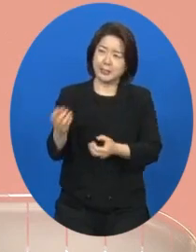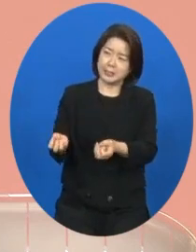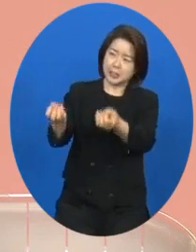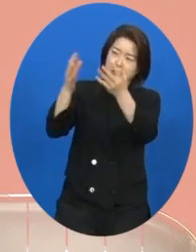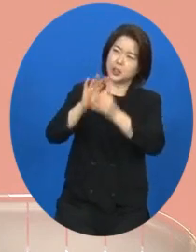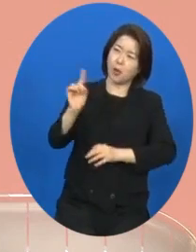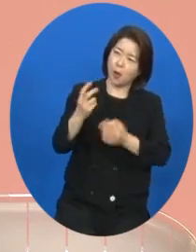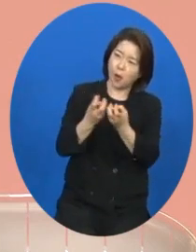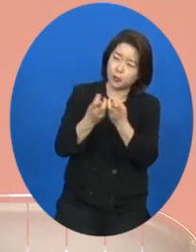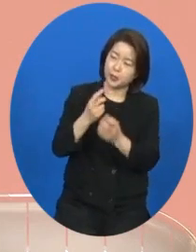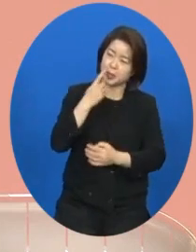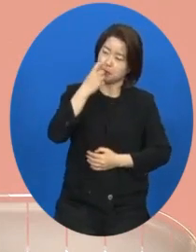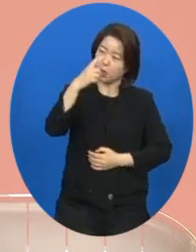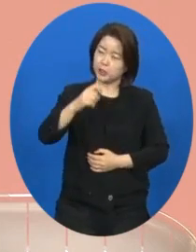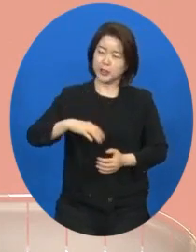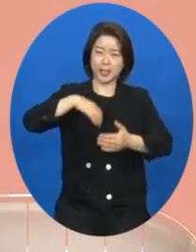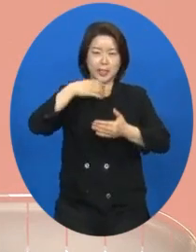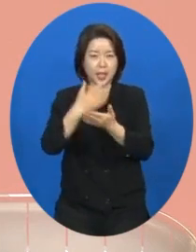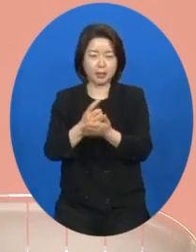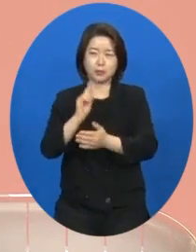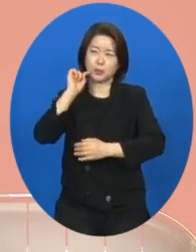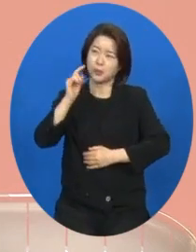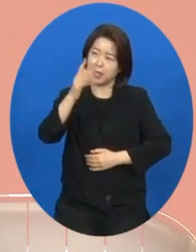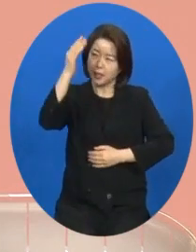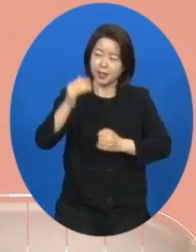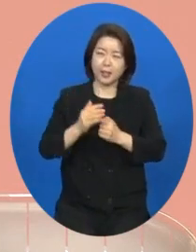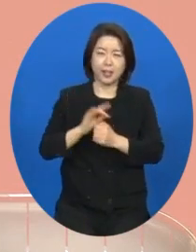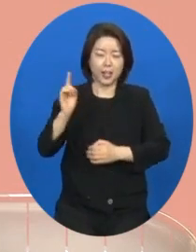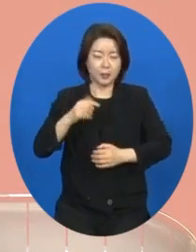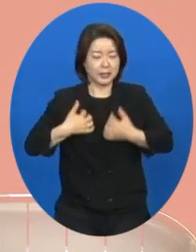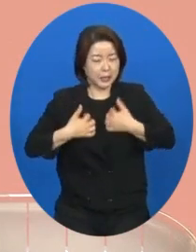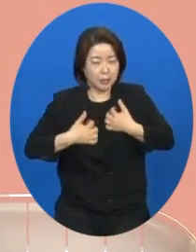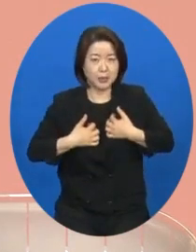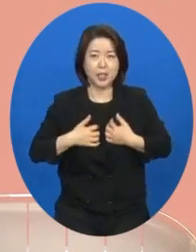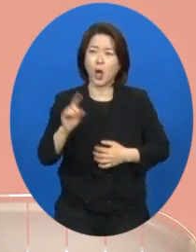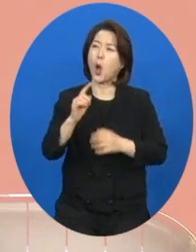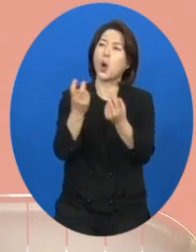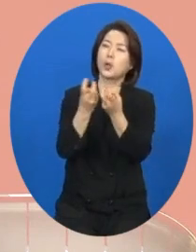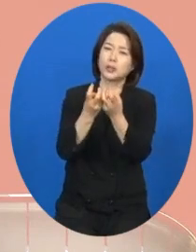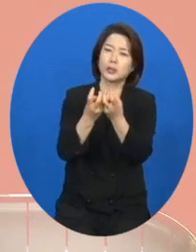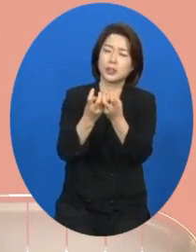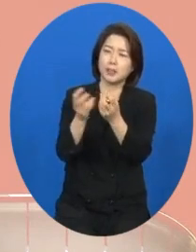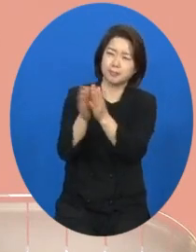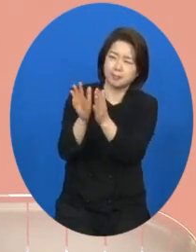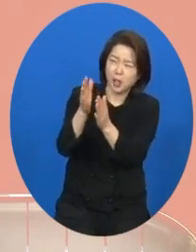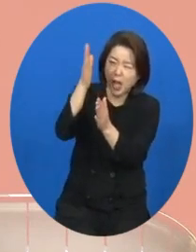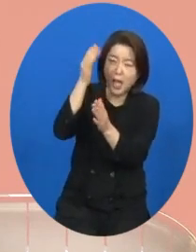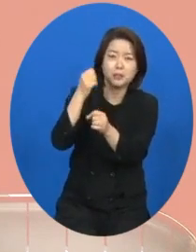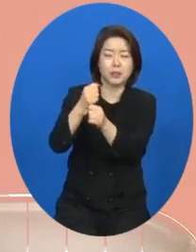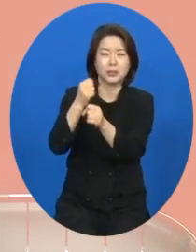할까, 감동적으로 할까, 재미있게 할까, 뭐 화려하게 할까, 그 생각밖에